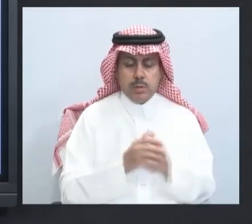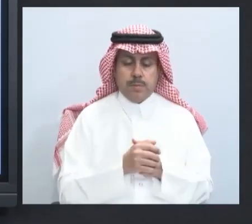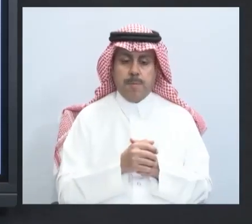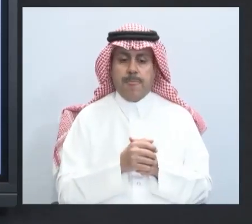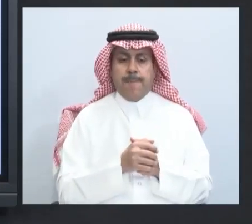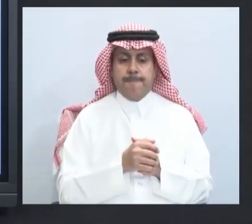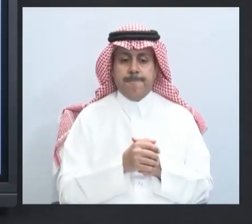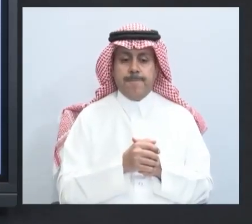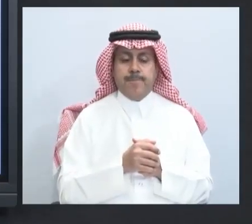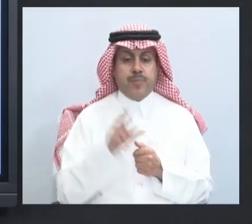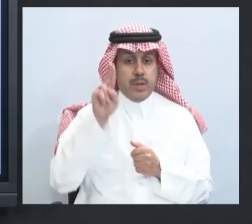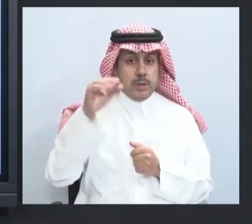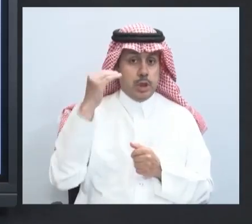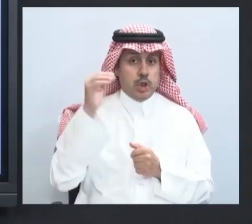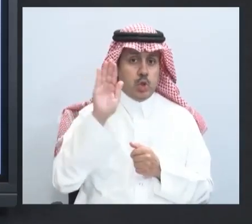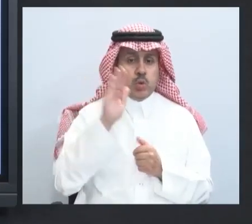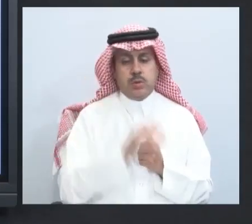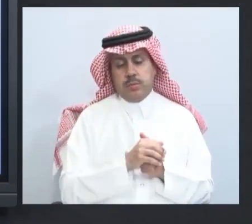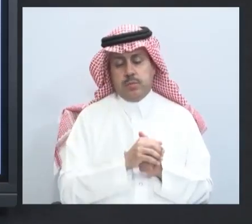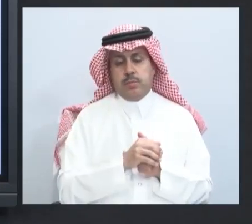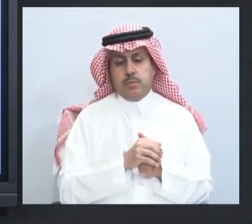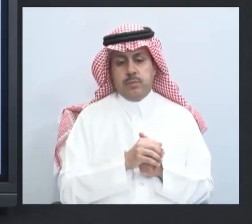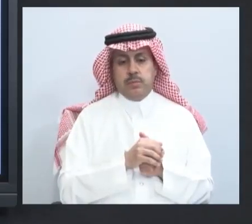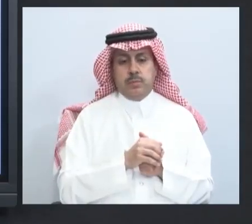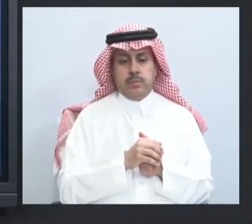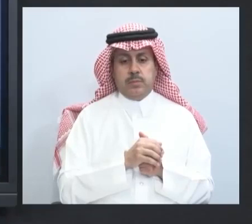التي يكون فيها تجسس على